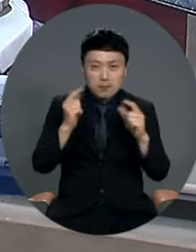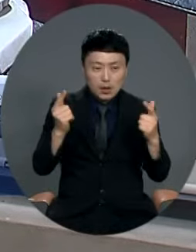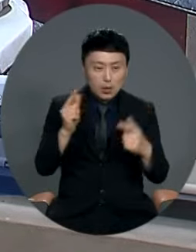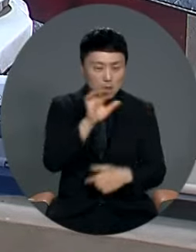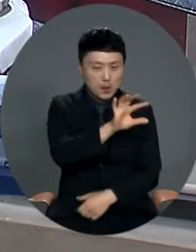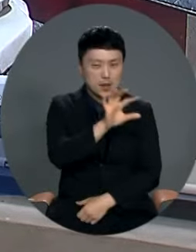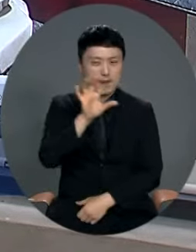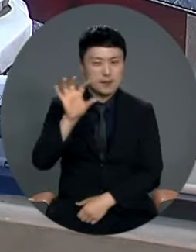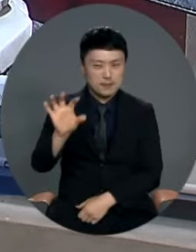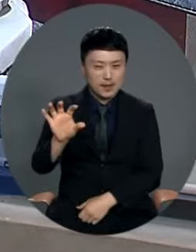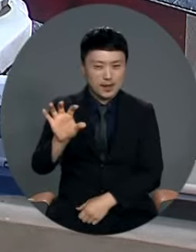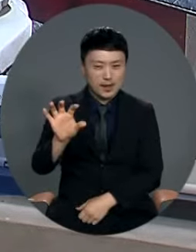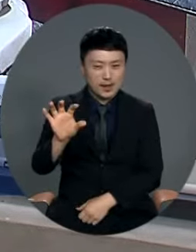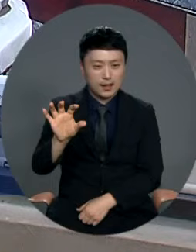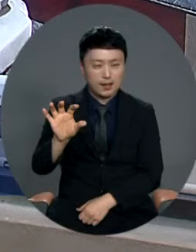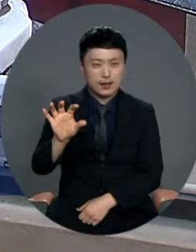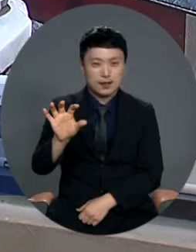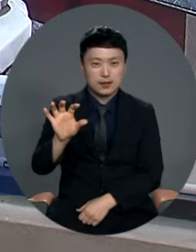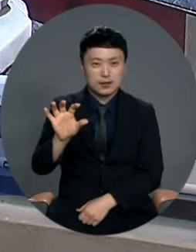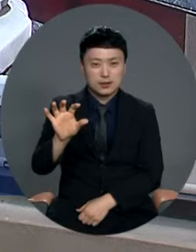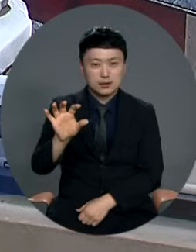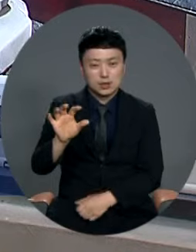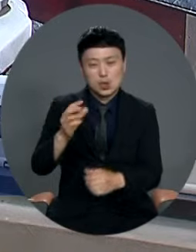공장에서제작된것으로보인다